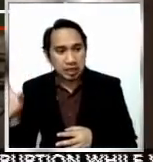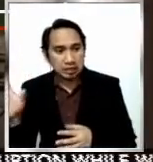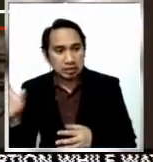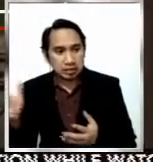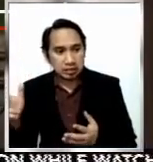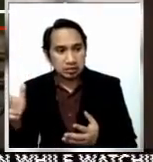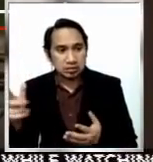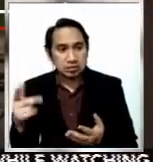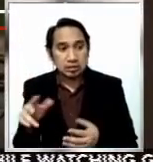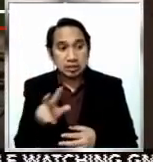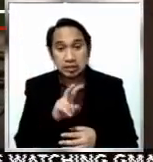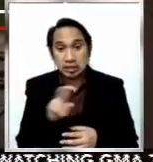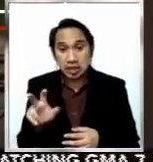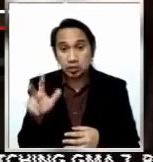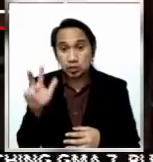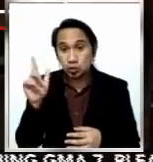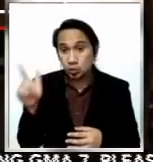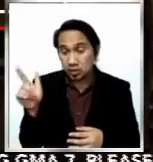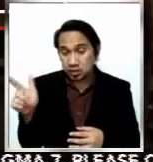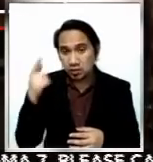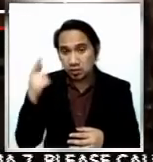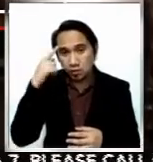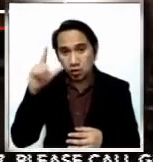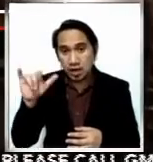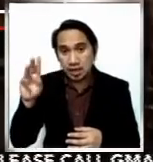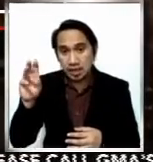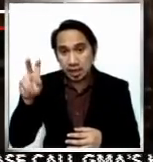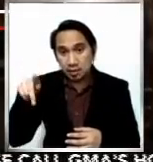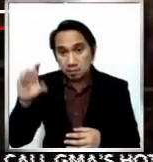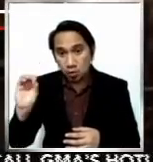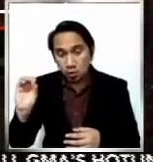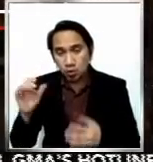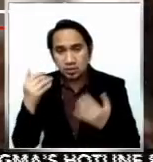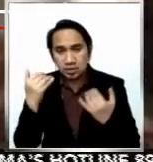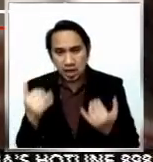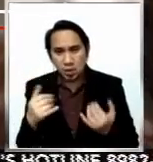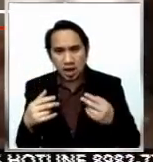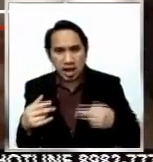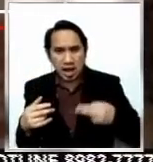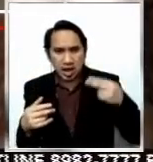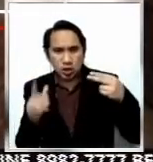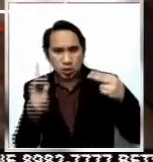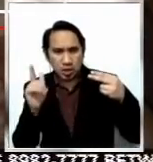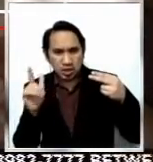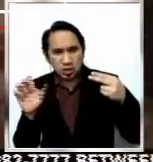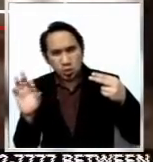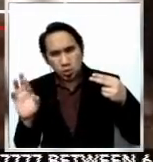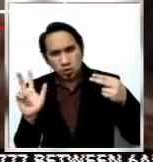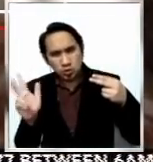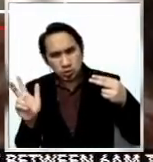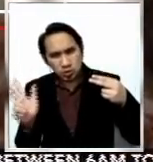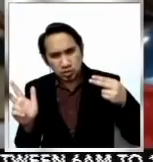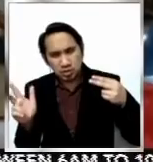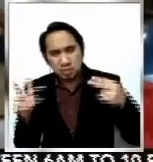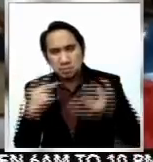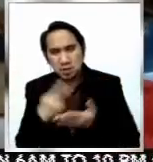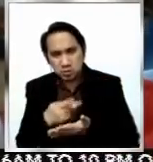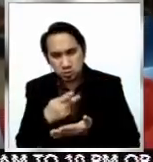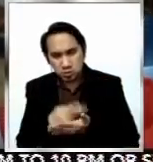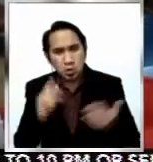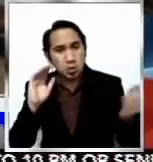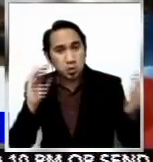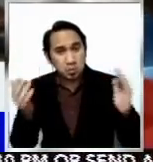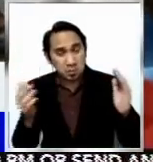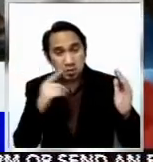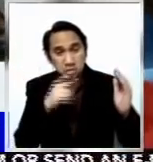320 pesos naman ang liempo. Mas mataas ng 20 hanggang 30 pesos kumpara sa price ceiling ng pamahalaan. Mataas na rin